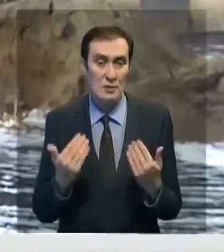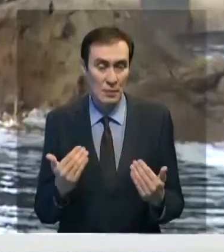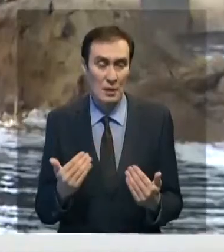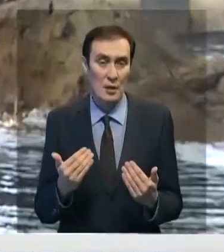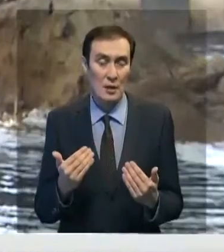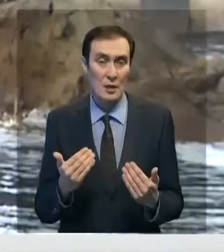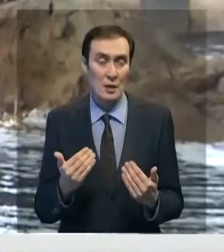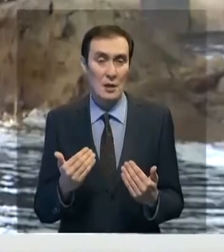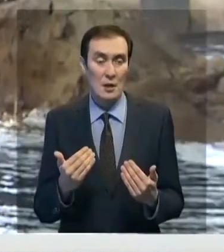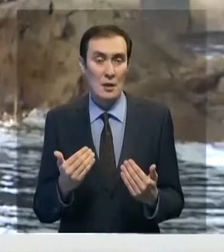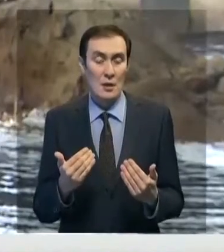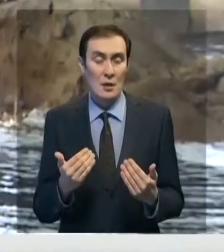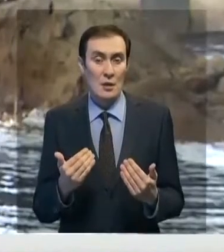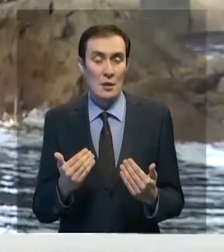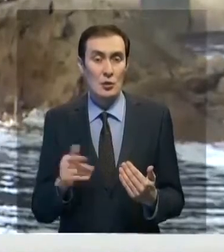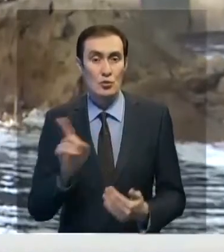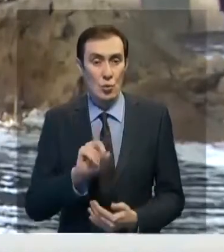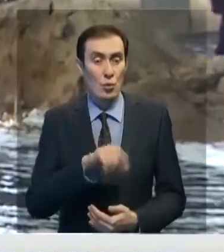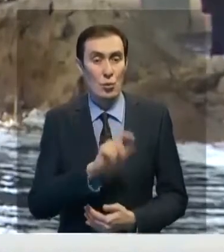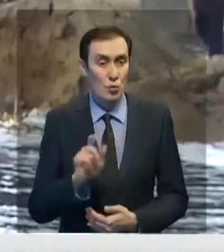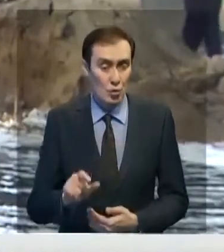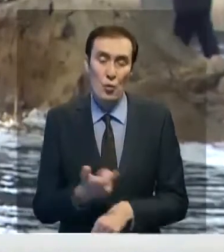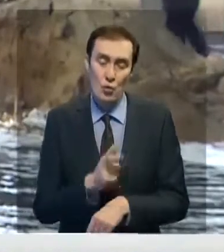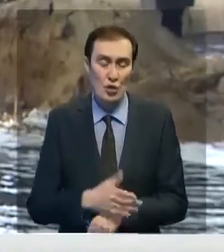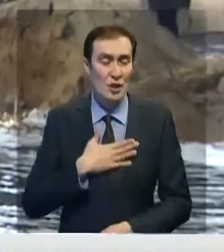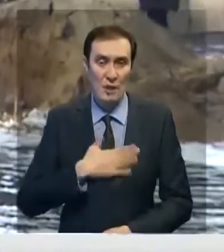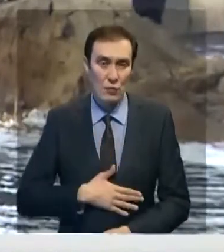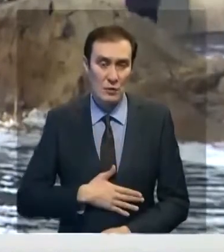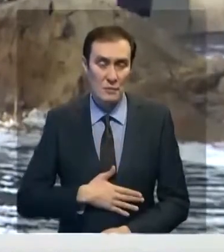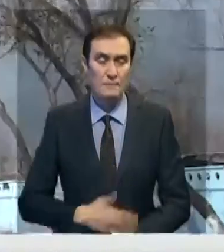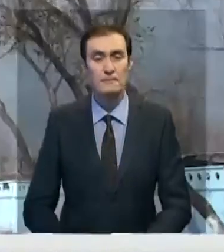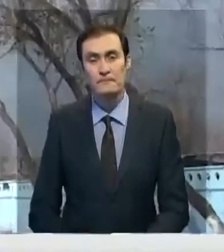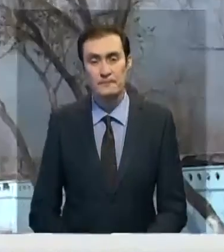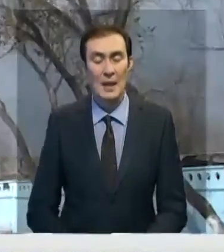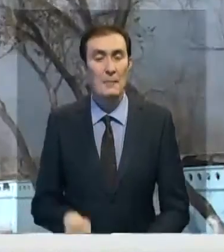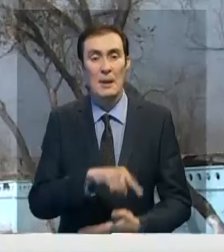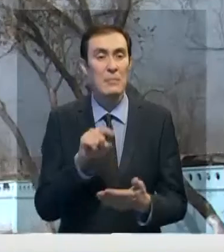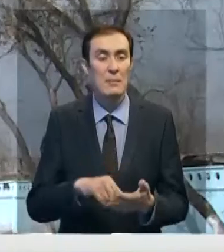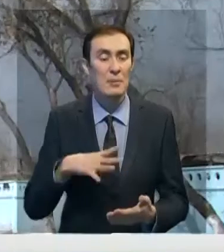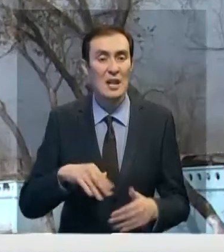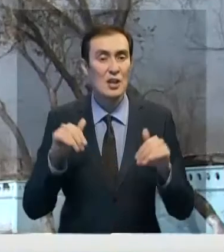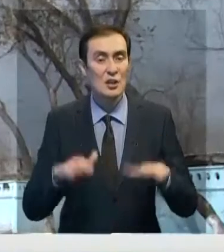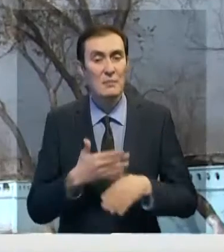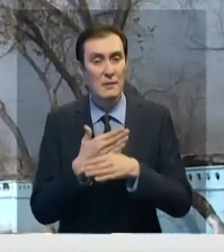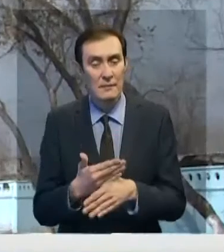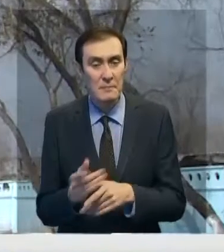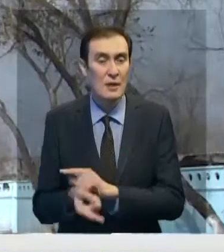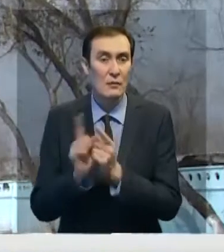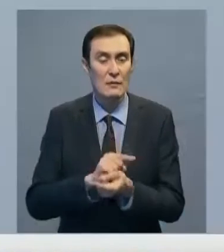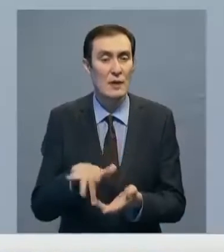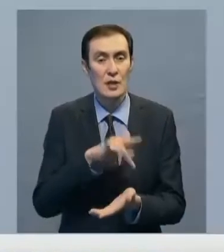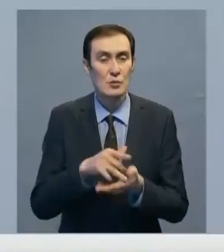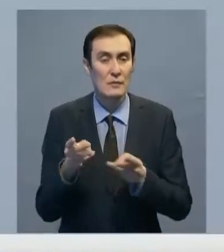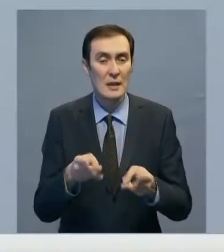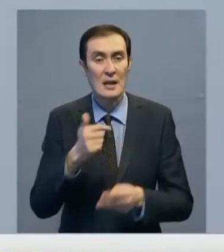говорю еще раз, повторяюсь, что жители очень довольны, я лично довольна. Проблема была решена благодаря переходу городской котельной